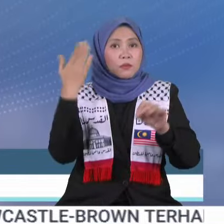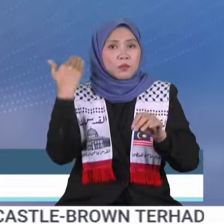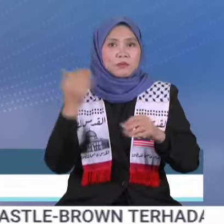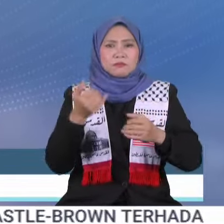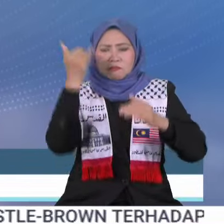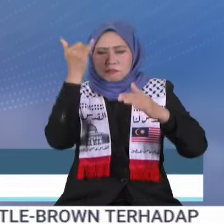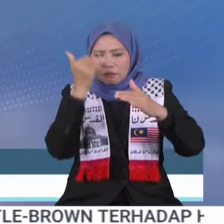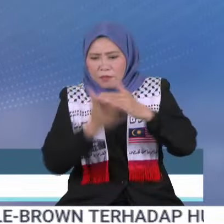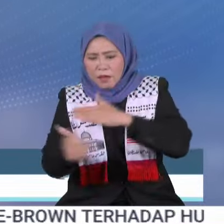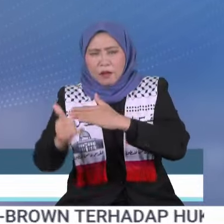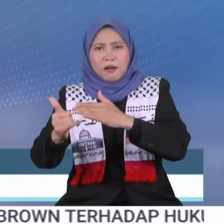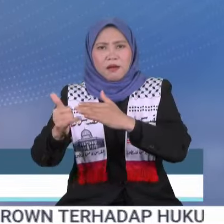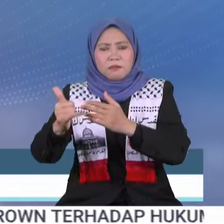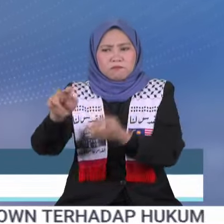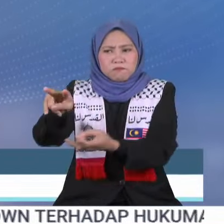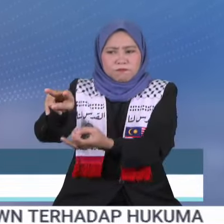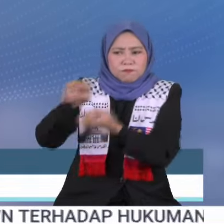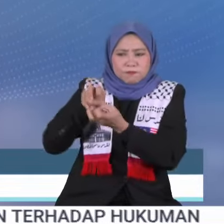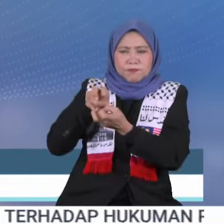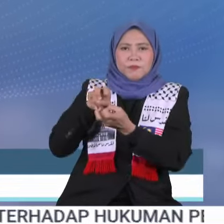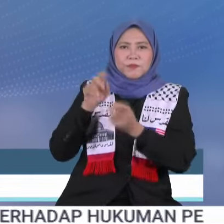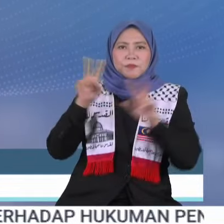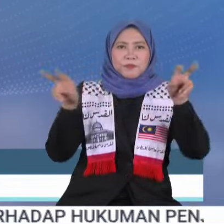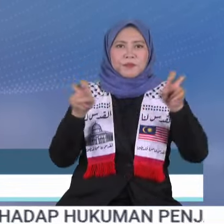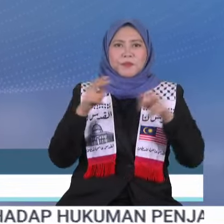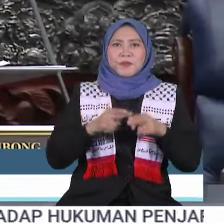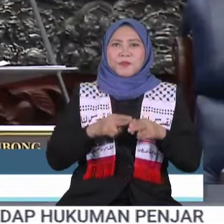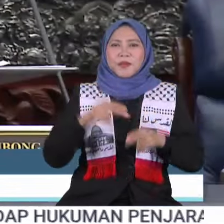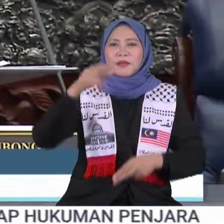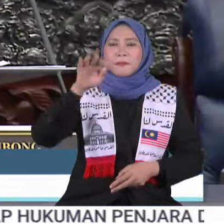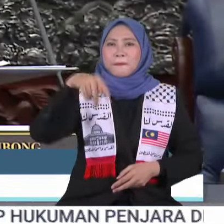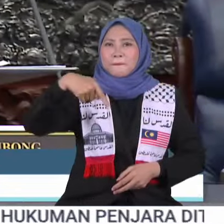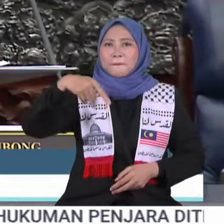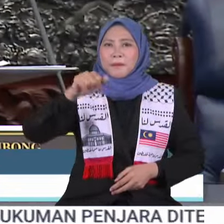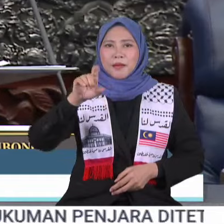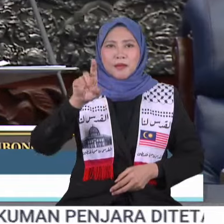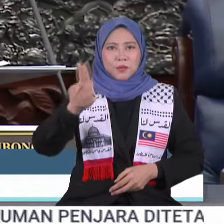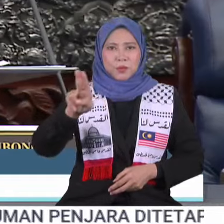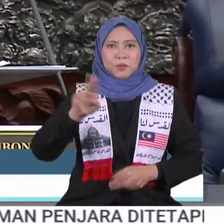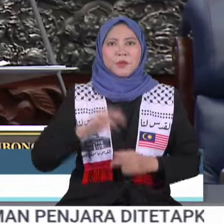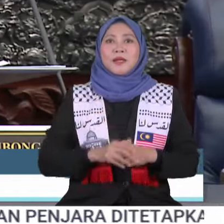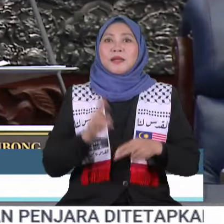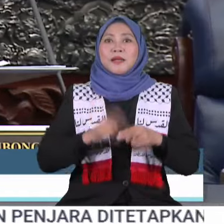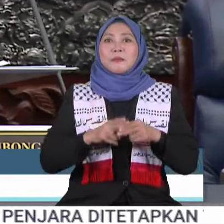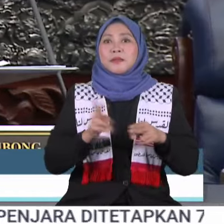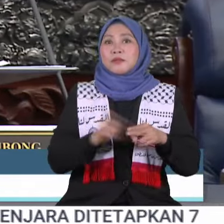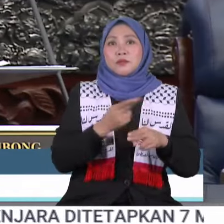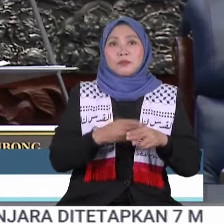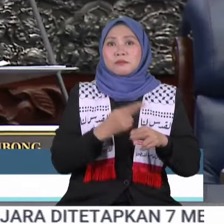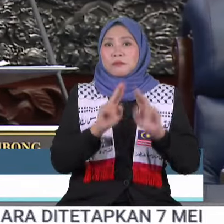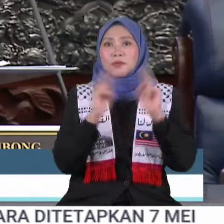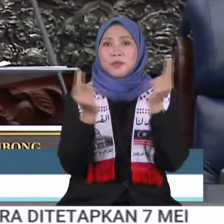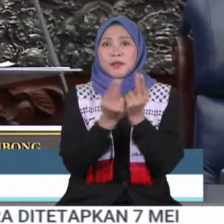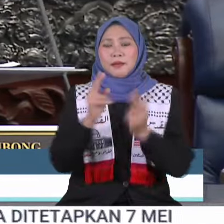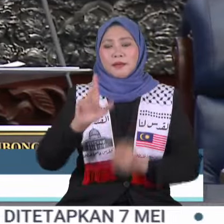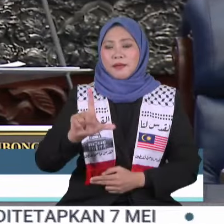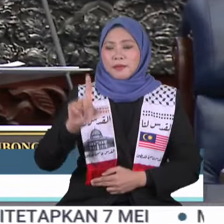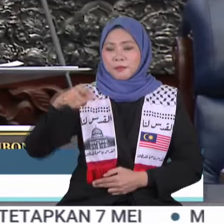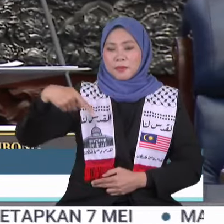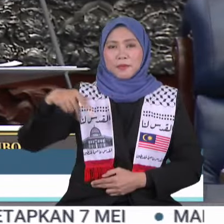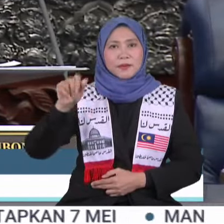pencerobohan folder yang dinamakan padu ya nama ringkas salah satu unit D